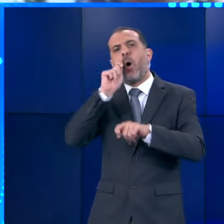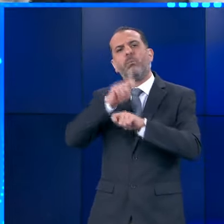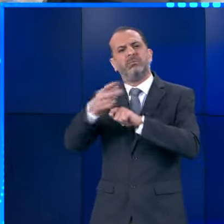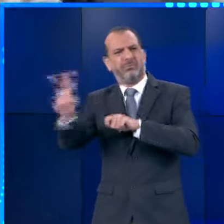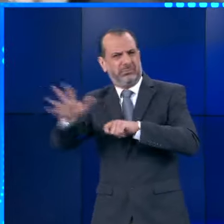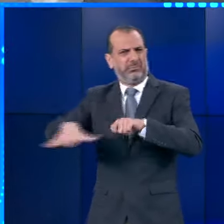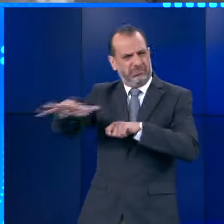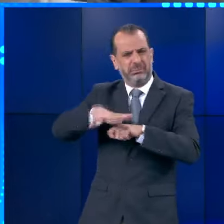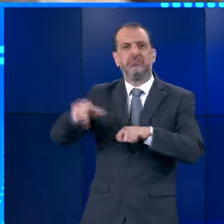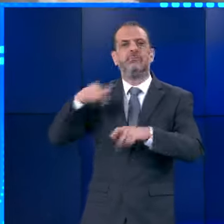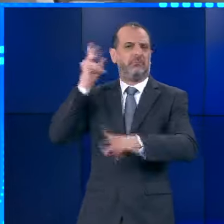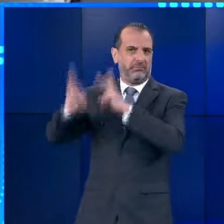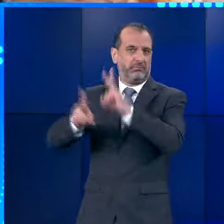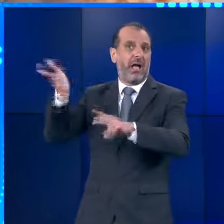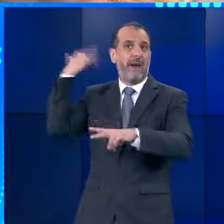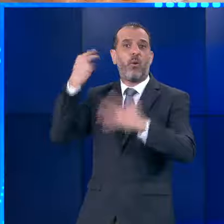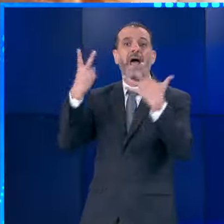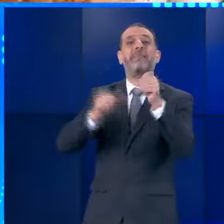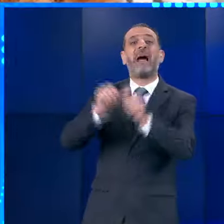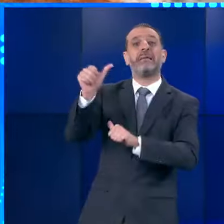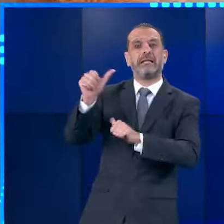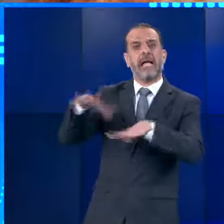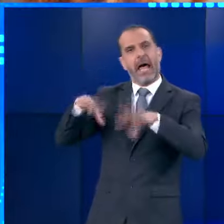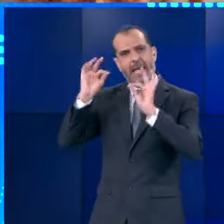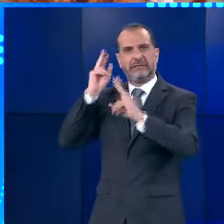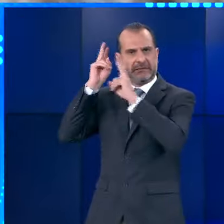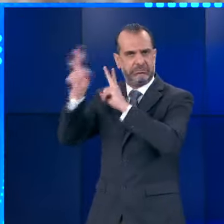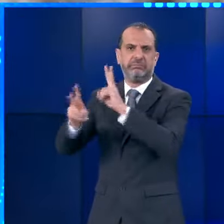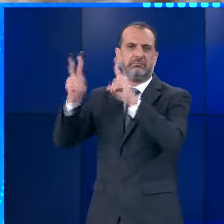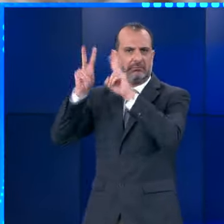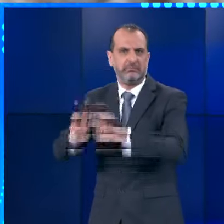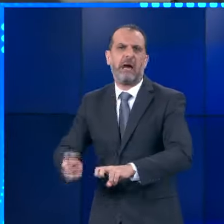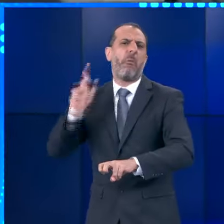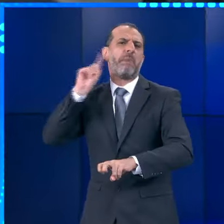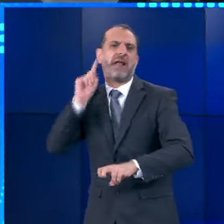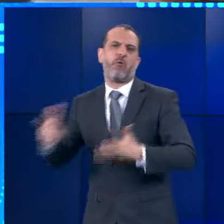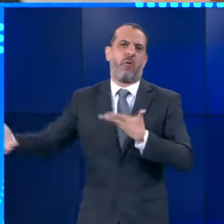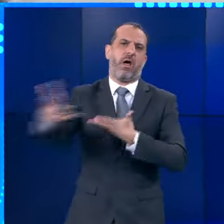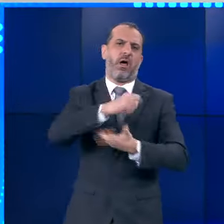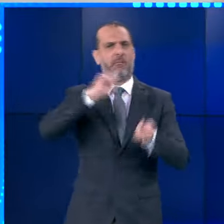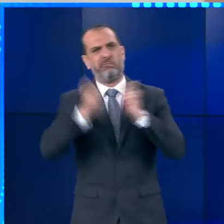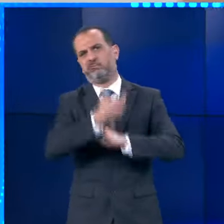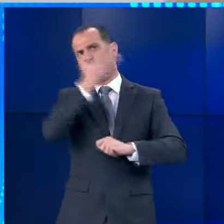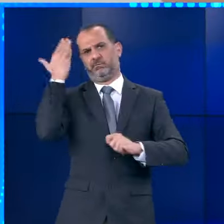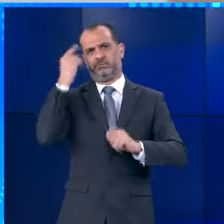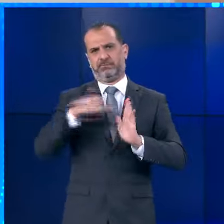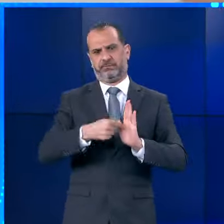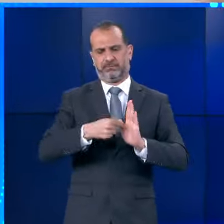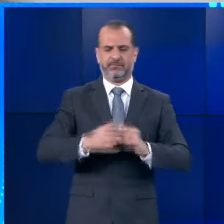έρευνα που ξεκίνησε με το πόρισμα της αρχής καταπολέμησης νομιμοποίησης εσόδων από εγκληματικές ενέργειες. Κατερίνα. Σε ευχαριστώ πολύ.